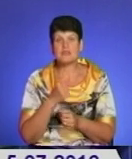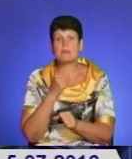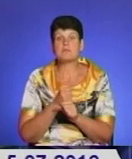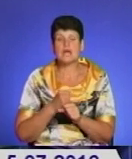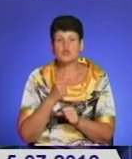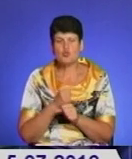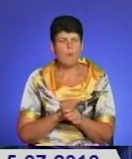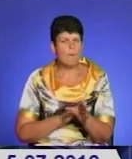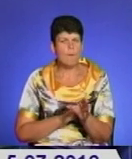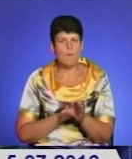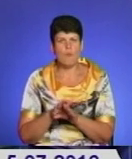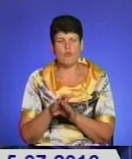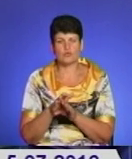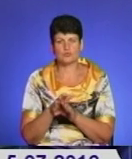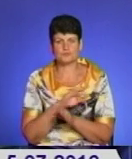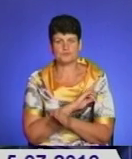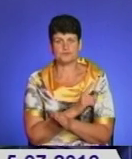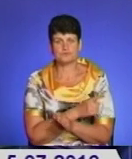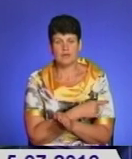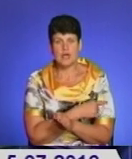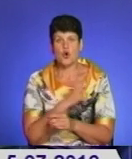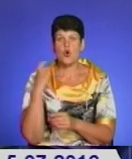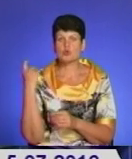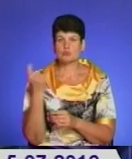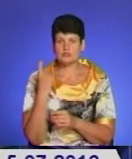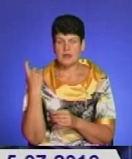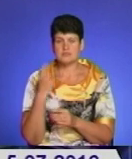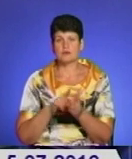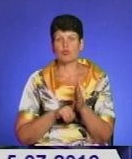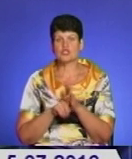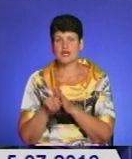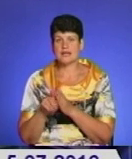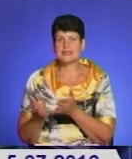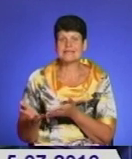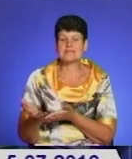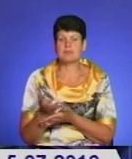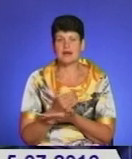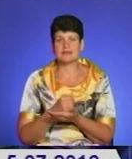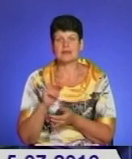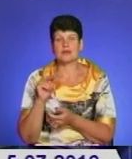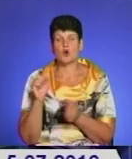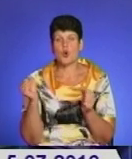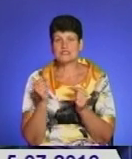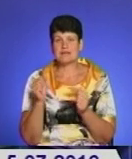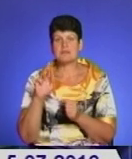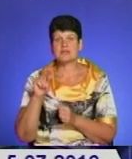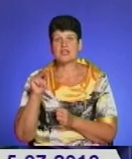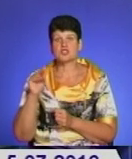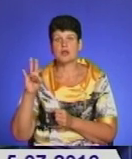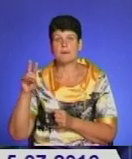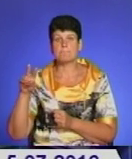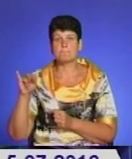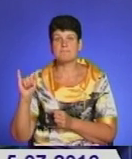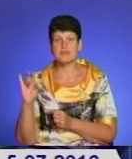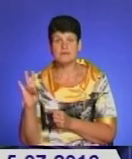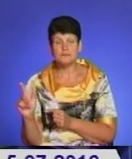в повному обсязі. Господарство приступили до збирання озимого ячменю. На сьогоднішній день